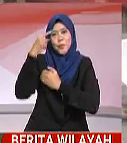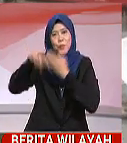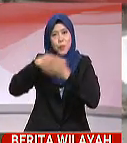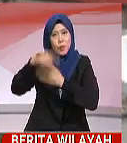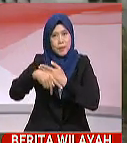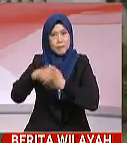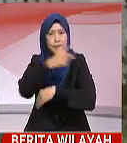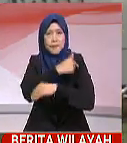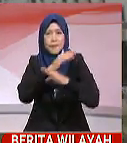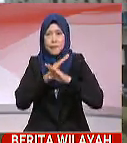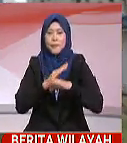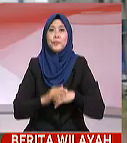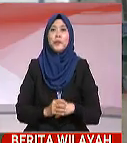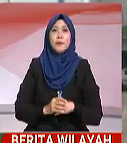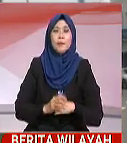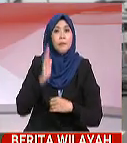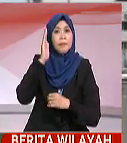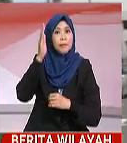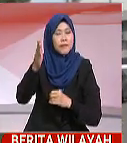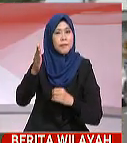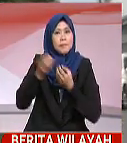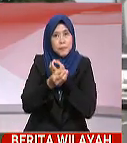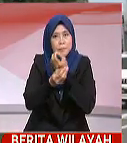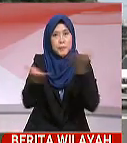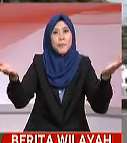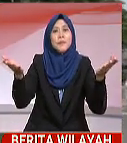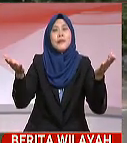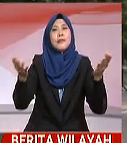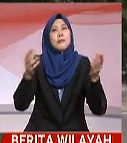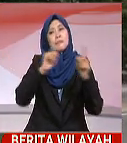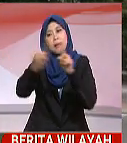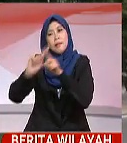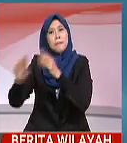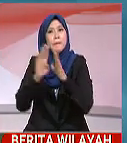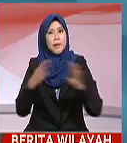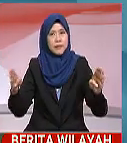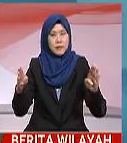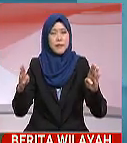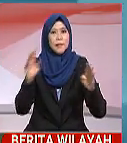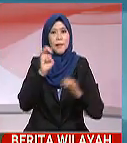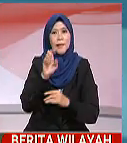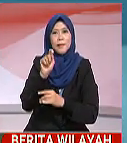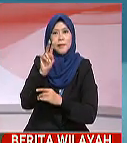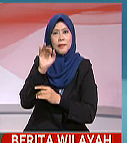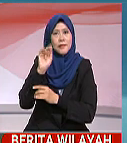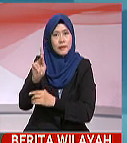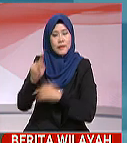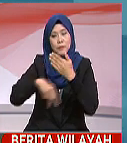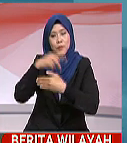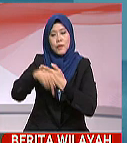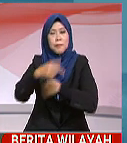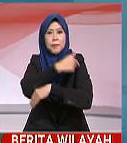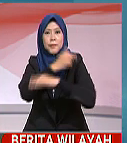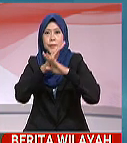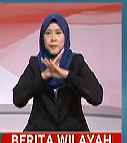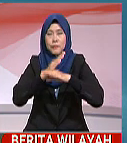program tersebut. Langkah-langkah juga telah diambil untuk menyebarkan maklumat dalam pelbagai bahasa etnik mengenai program imunisasi ke